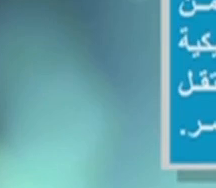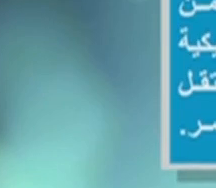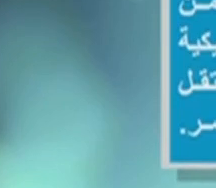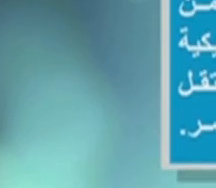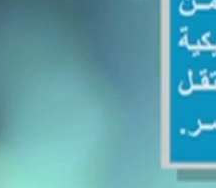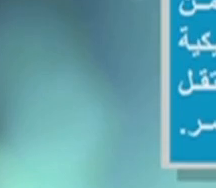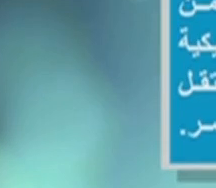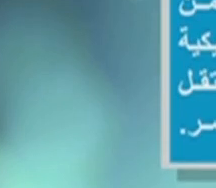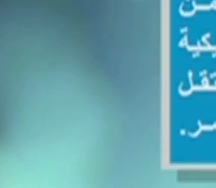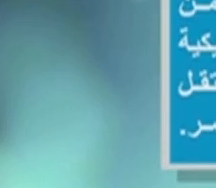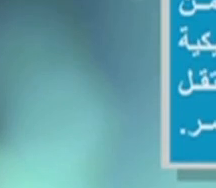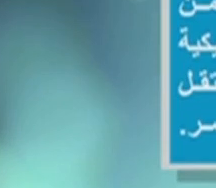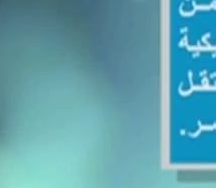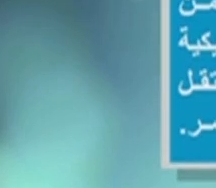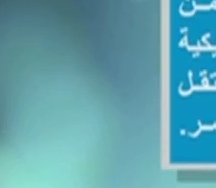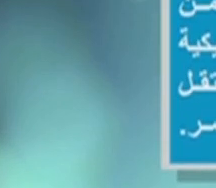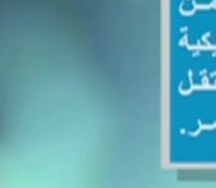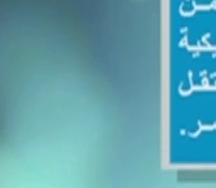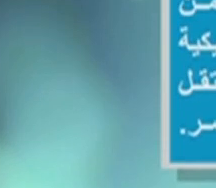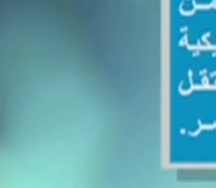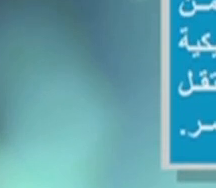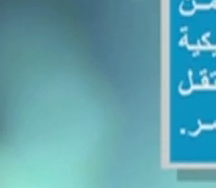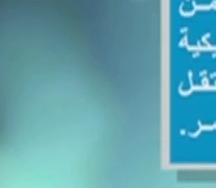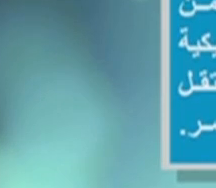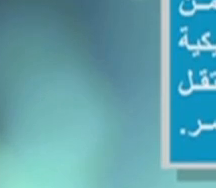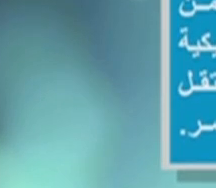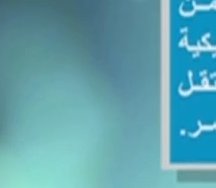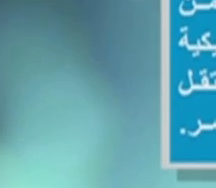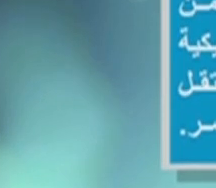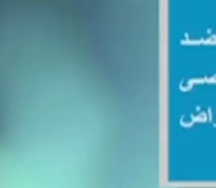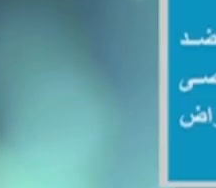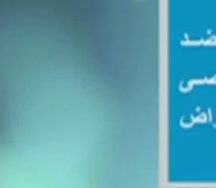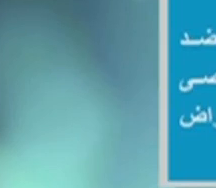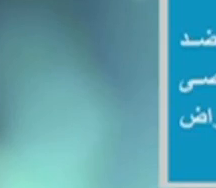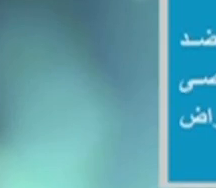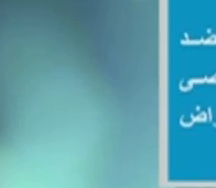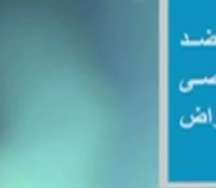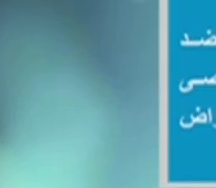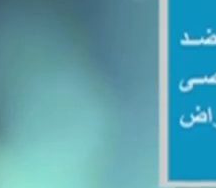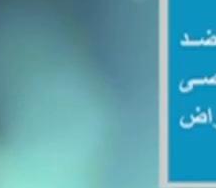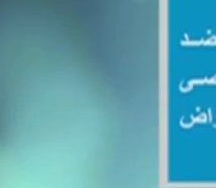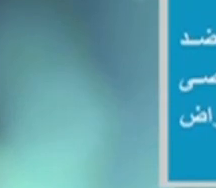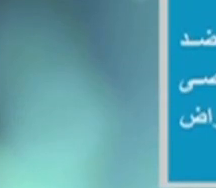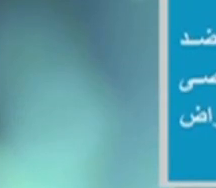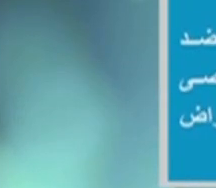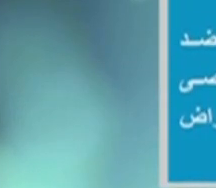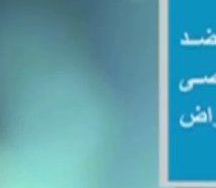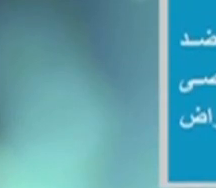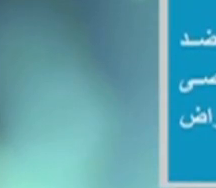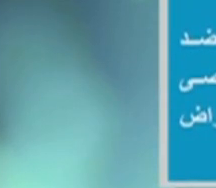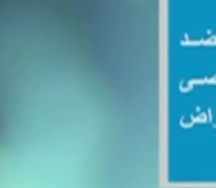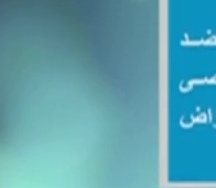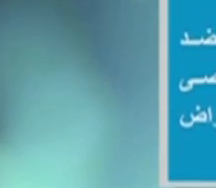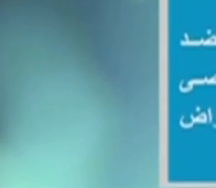اللي اكثر خطوره فما دي بوكس اخرين فيهم 5 فروشات اخرين اللي زاد هما مجهزين وفيهم الالات وفيهم الاكسجين